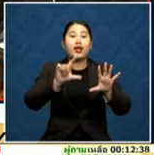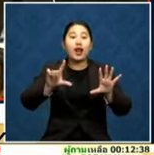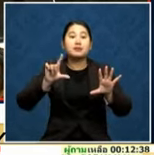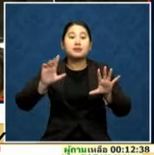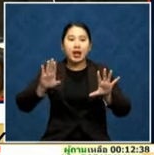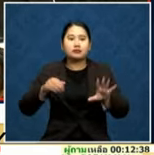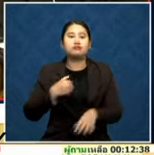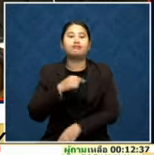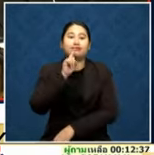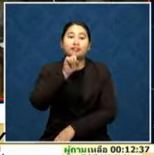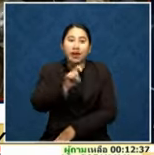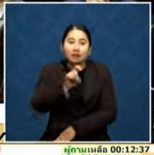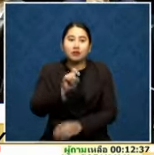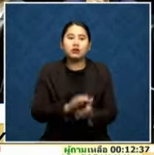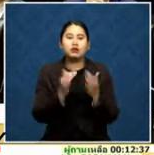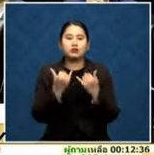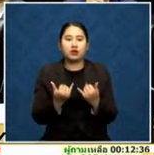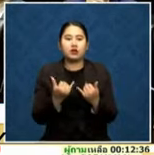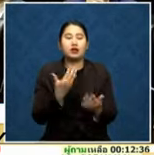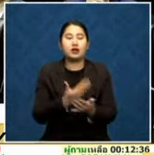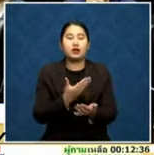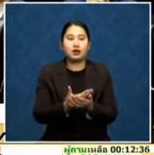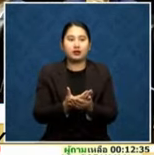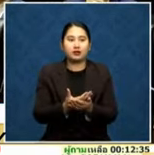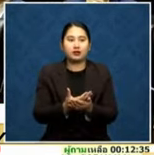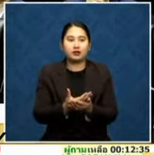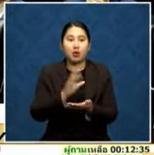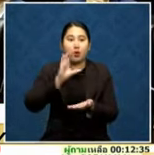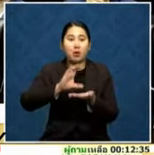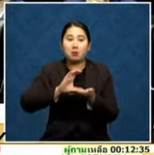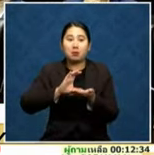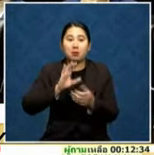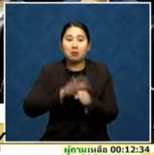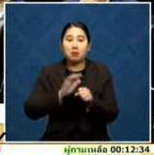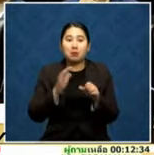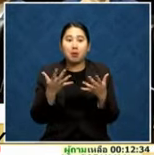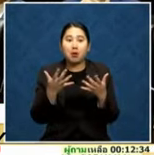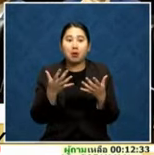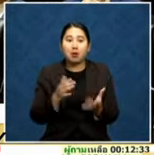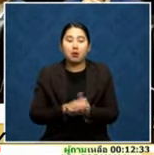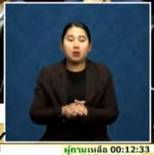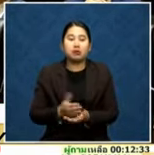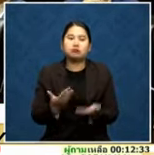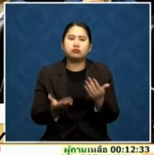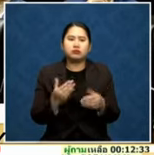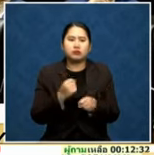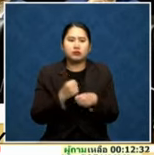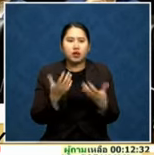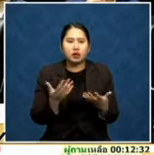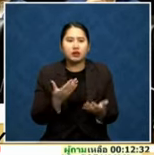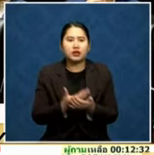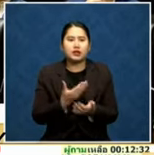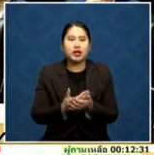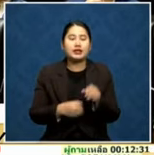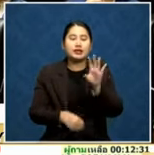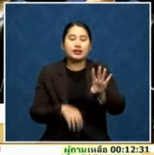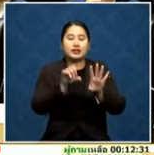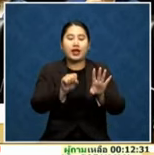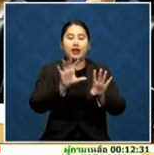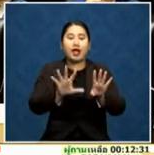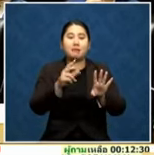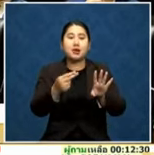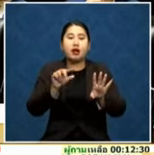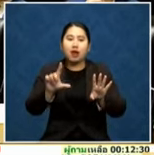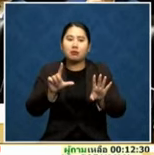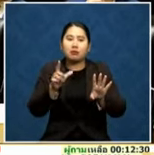คำถามคอว่าตอนนี้งบประมาณมีไม่พอแล้วหรอวอย่ไรทํให้ถามมาได้แค่ 4,50 ล้